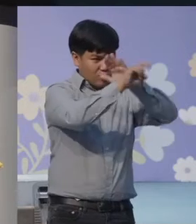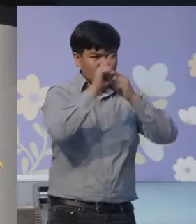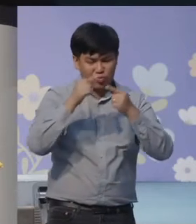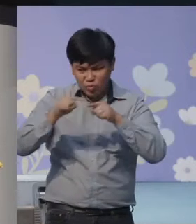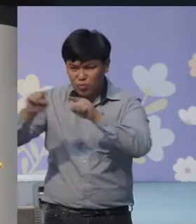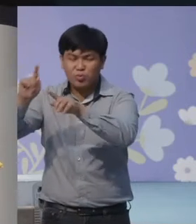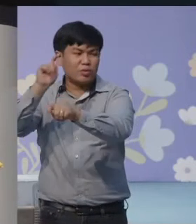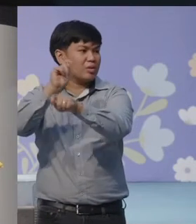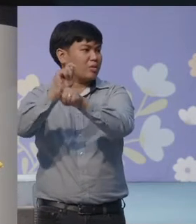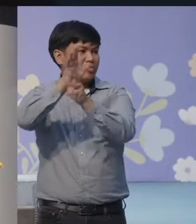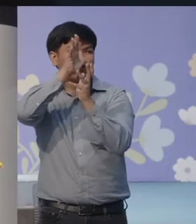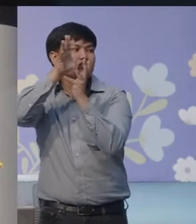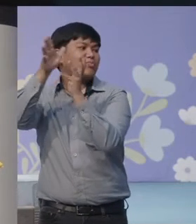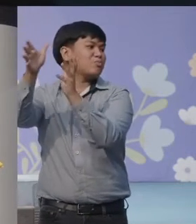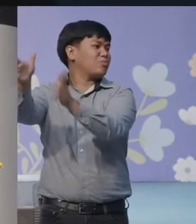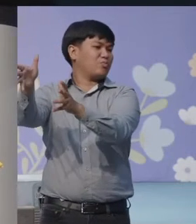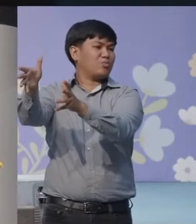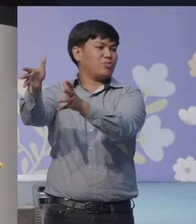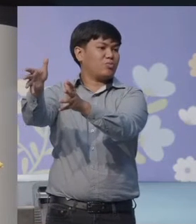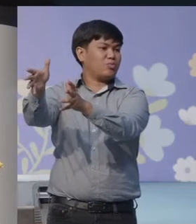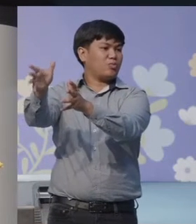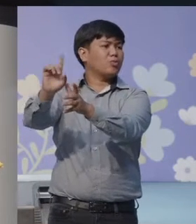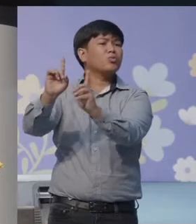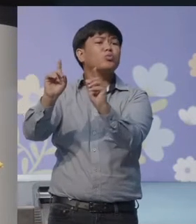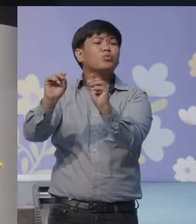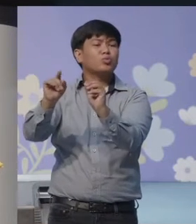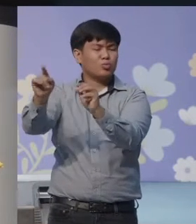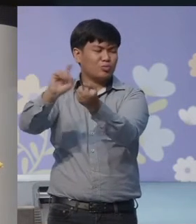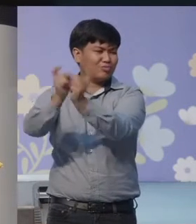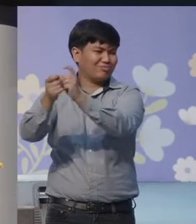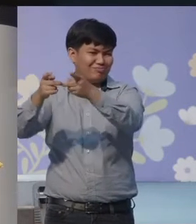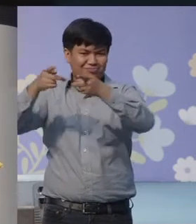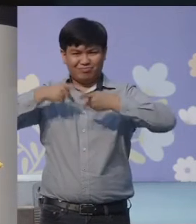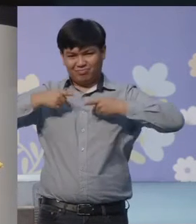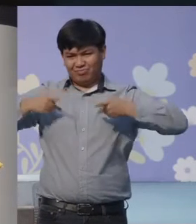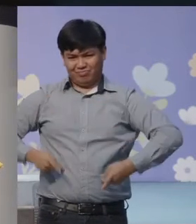na sumususo, dumedede pa sa kanyang nanay. No?